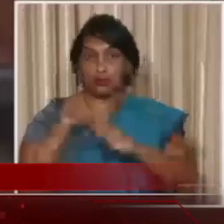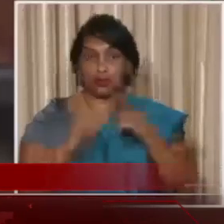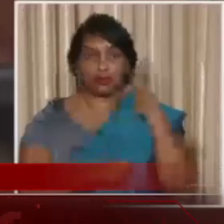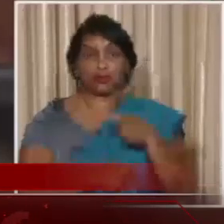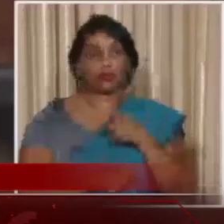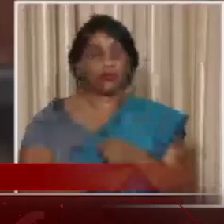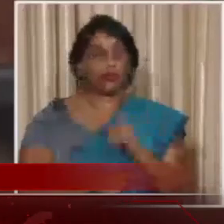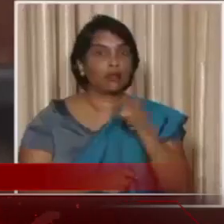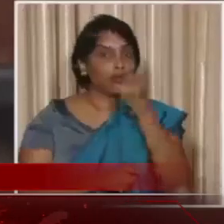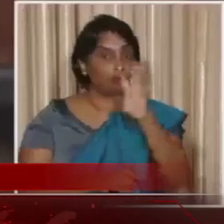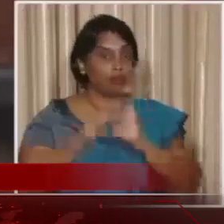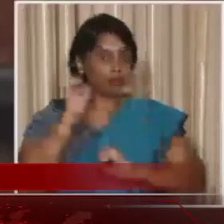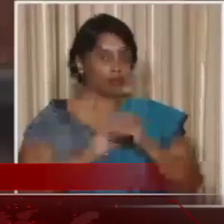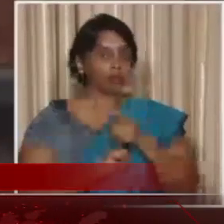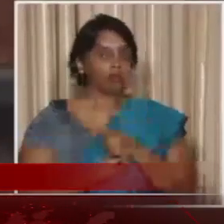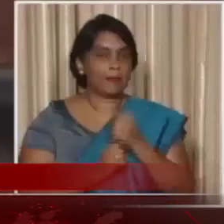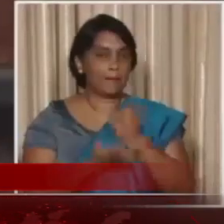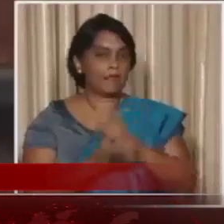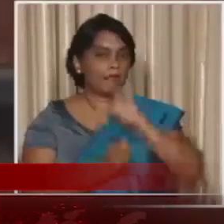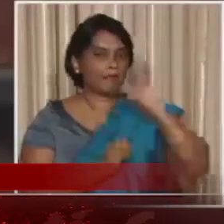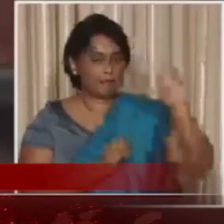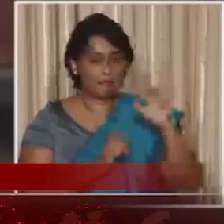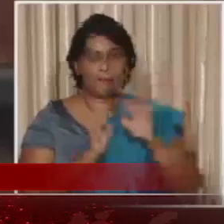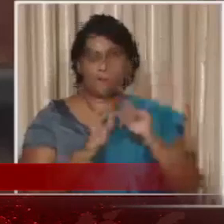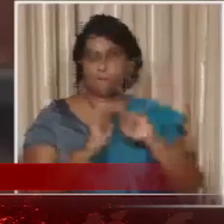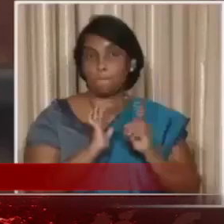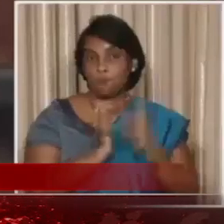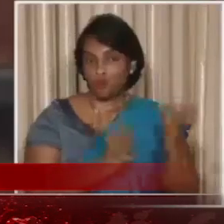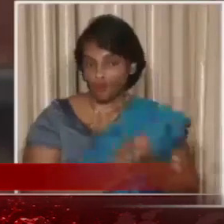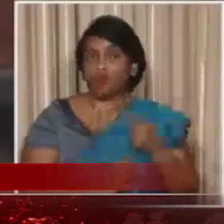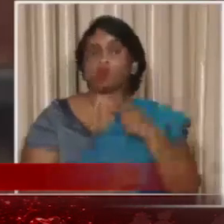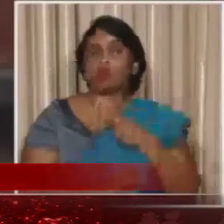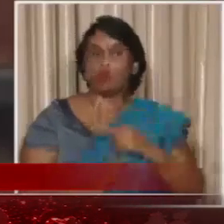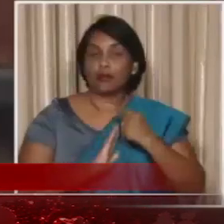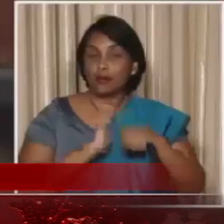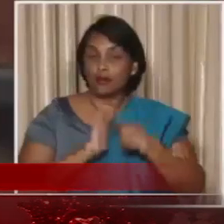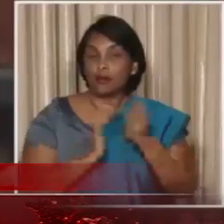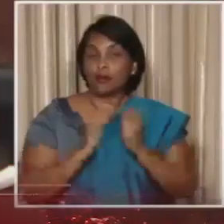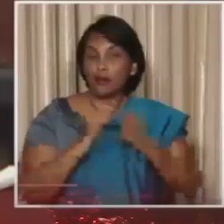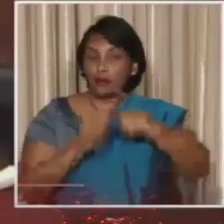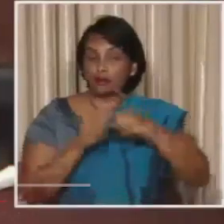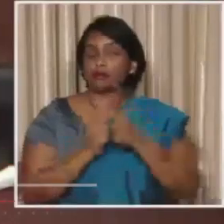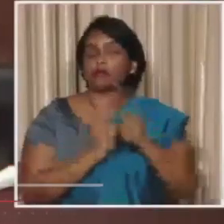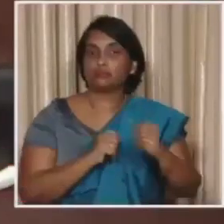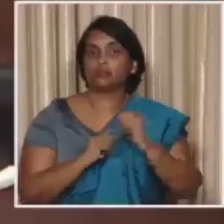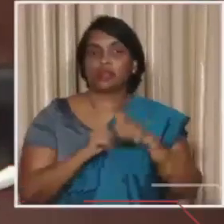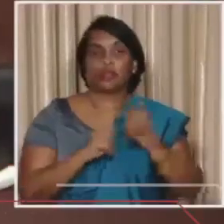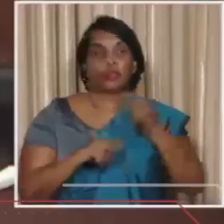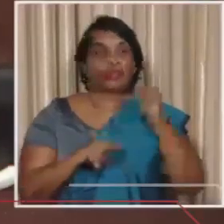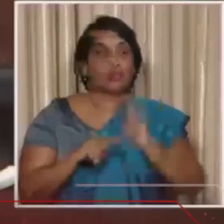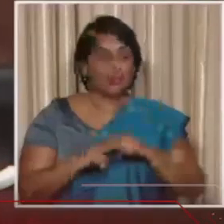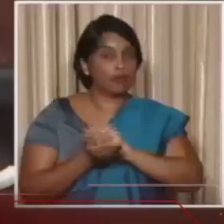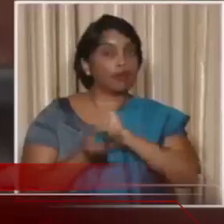ගාව 14%ක් තිබෙනවා. දැන් මුළු දේශීය ණය ප්‍රතිවගත කර ගැනීමම මේ සේවක අරසාධක